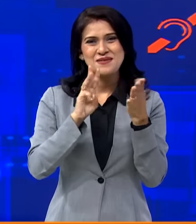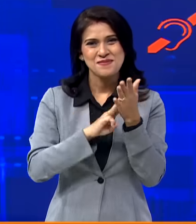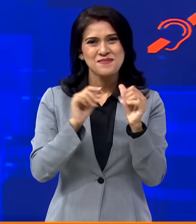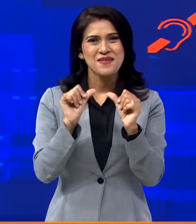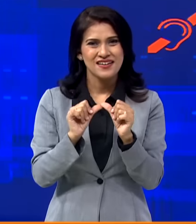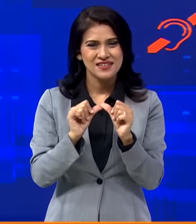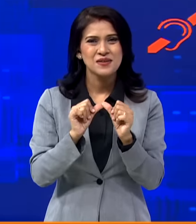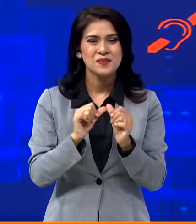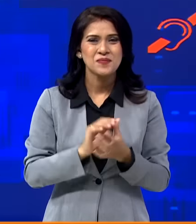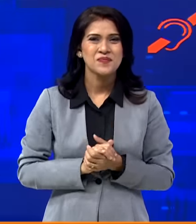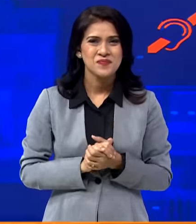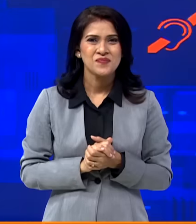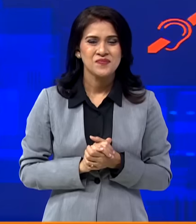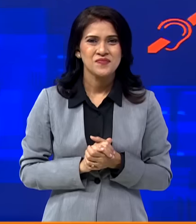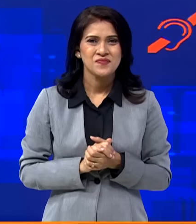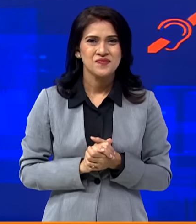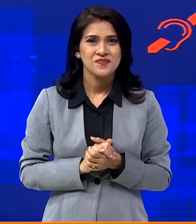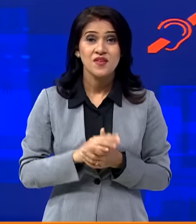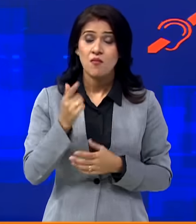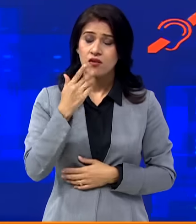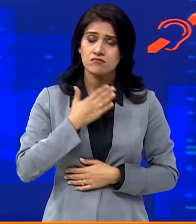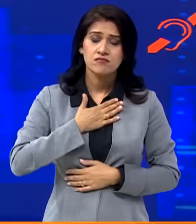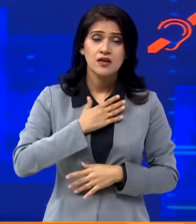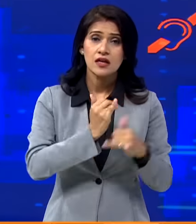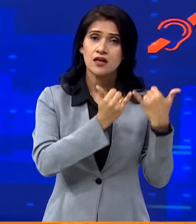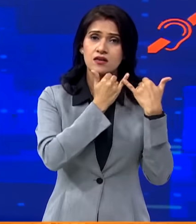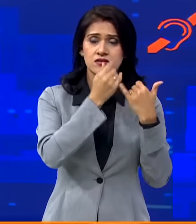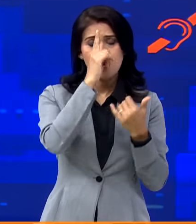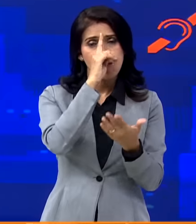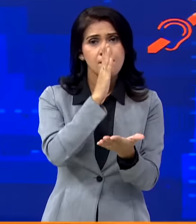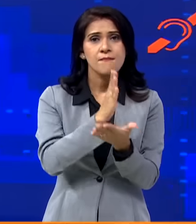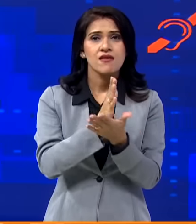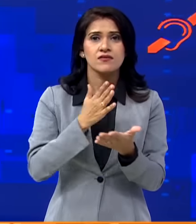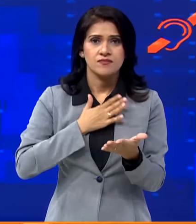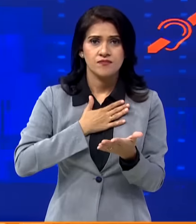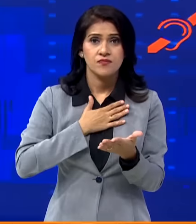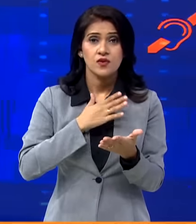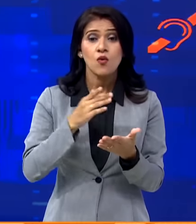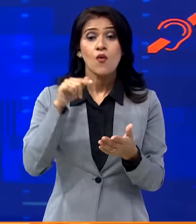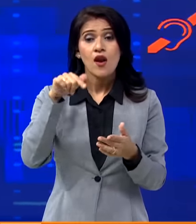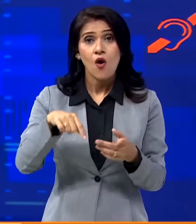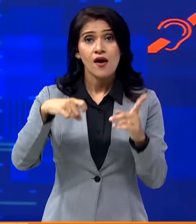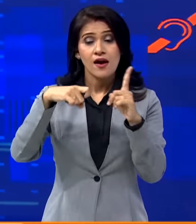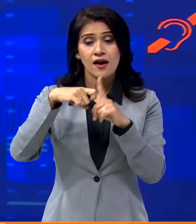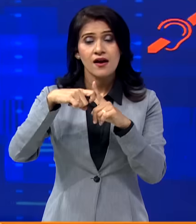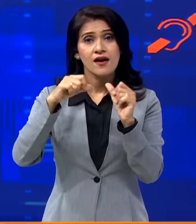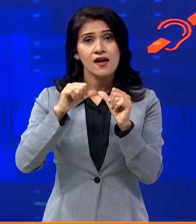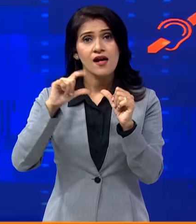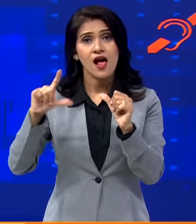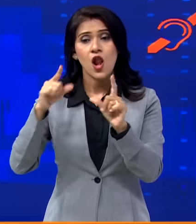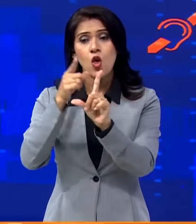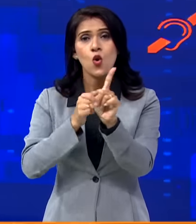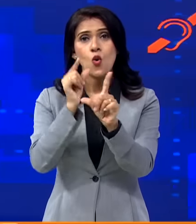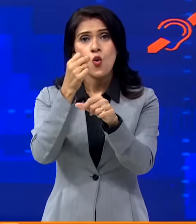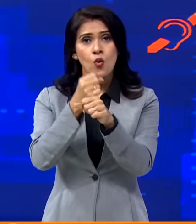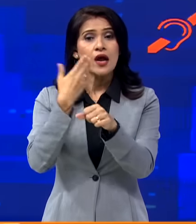तो हेमा जी ने कहा कि मैं कृष्ण की भक्त हूं और कृष्ण ही कल कलयुग में कल्की के रूप में आएंगे तो